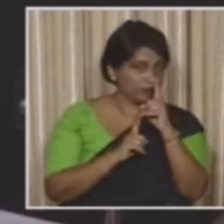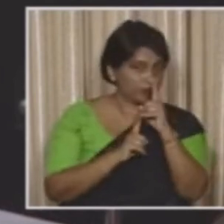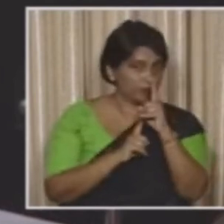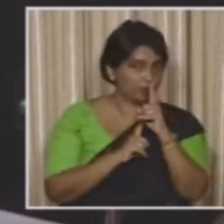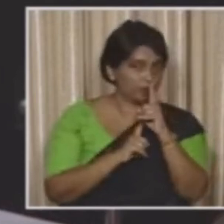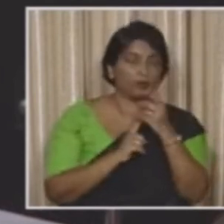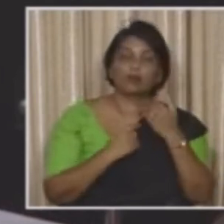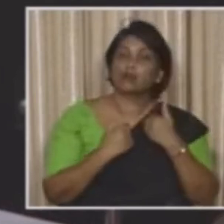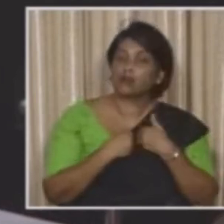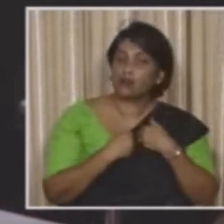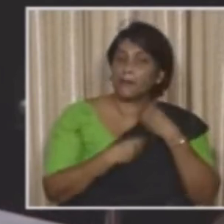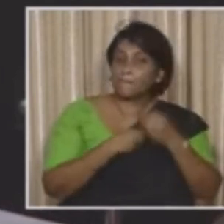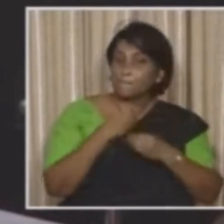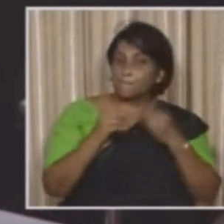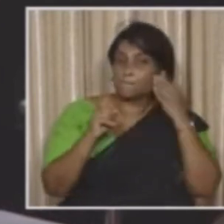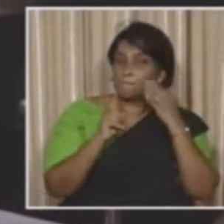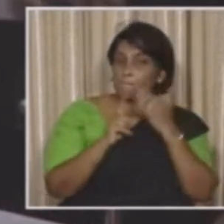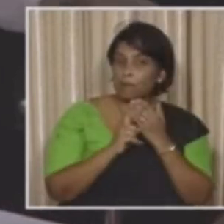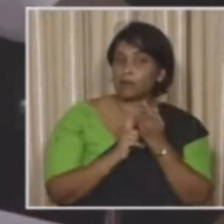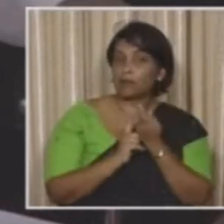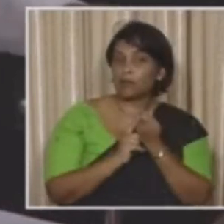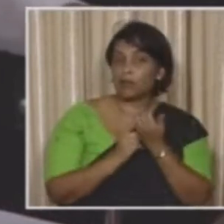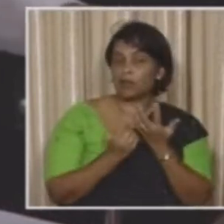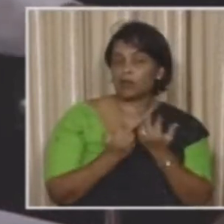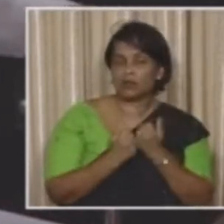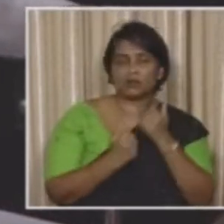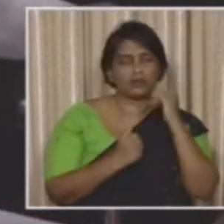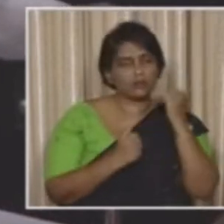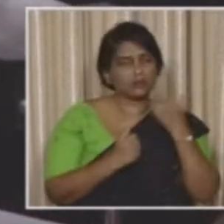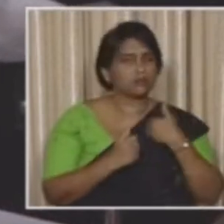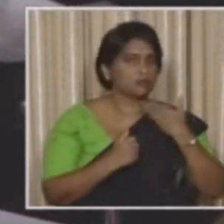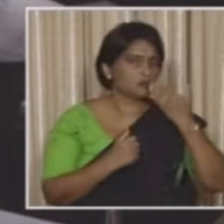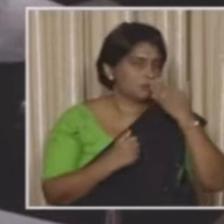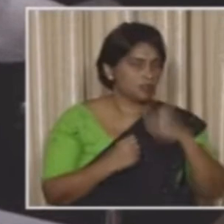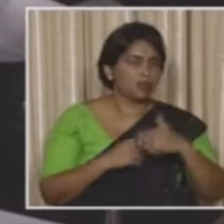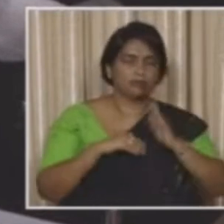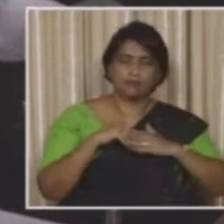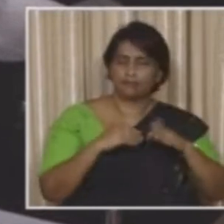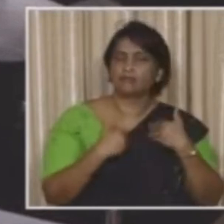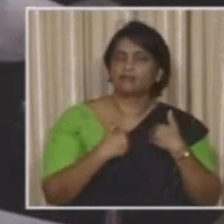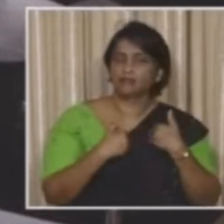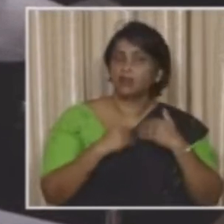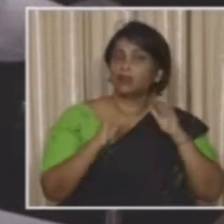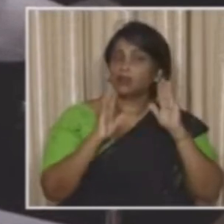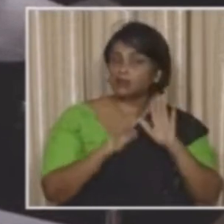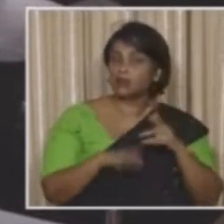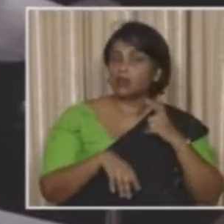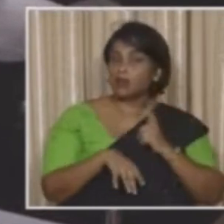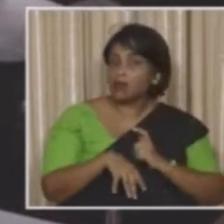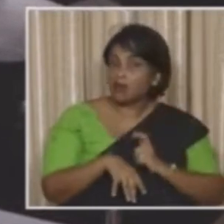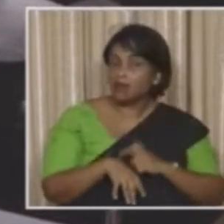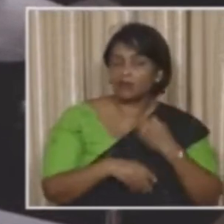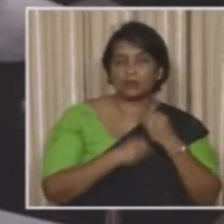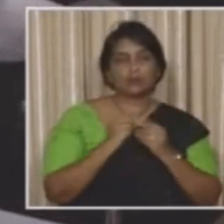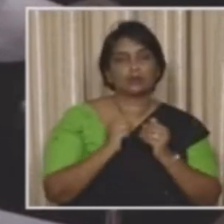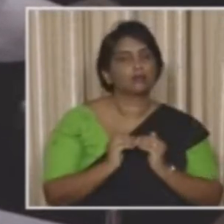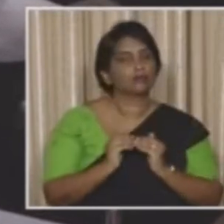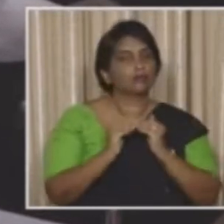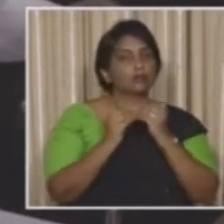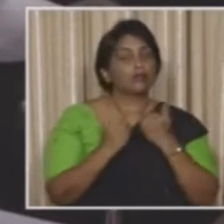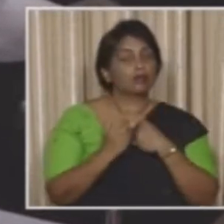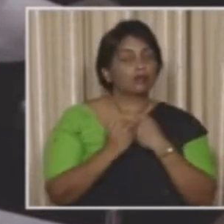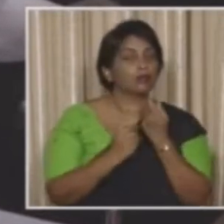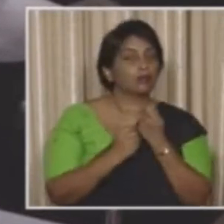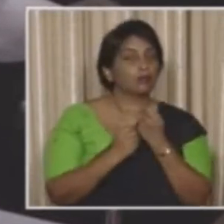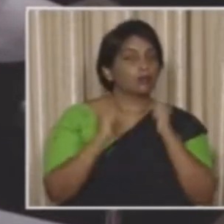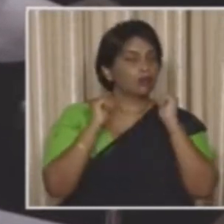අපිට ඒ ආයෝජනයන්ගේ ප්‍රාග්ධන අවශ්‍යතාවය සමහර අපිට හැකියාවන් අවස්ථා තිබෙනවා. නමුත් ඒ අවස්ථාවන් උත්පාදනය කර ගැනීම සඳහා අපිට